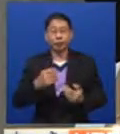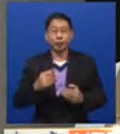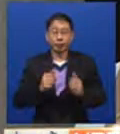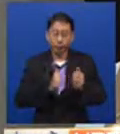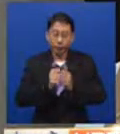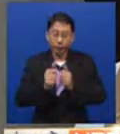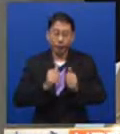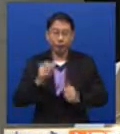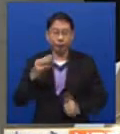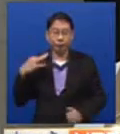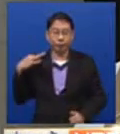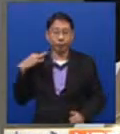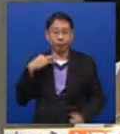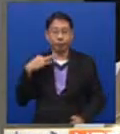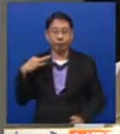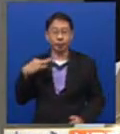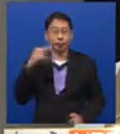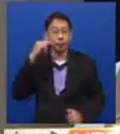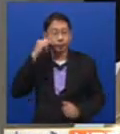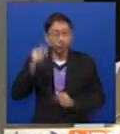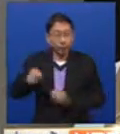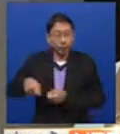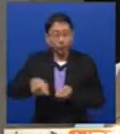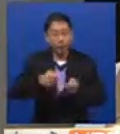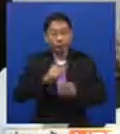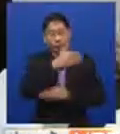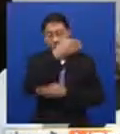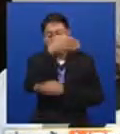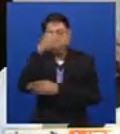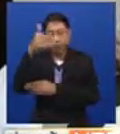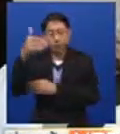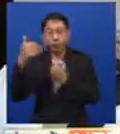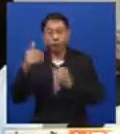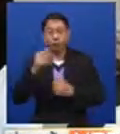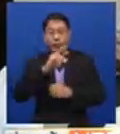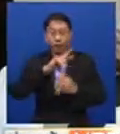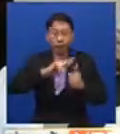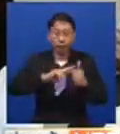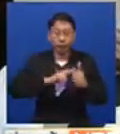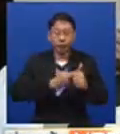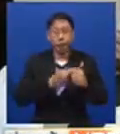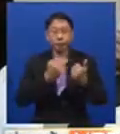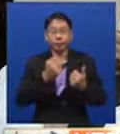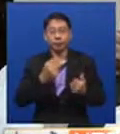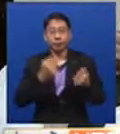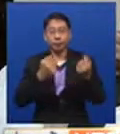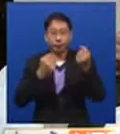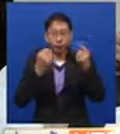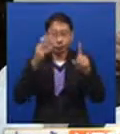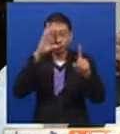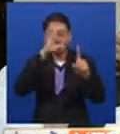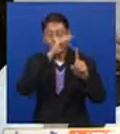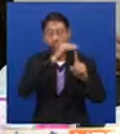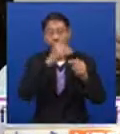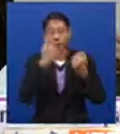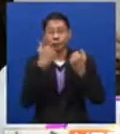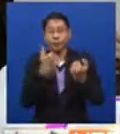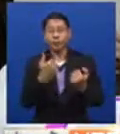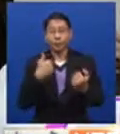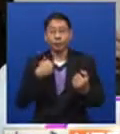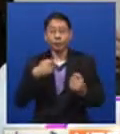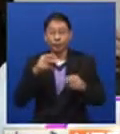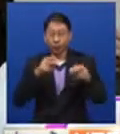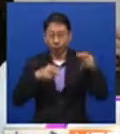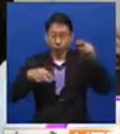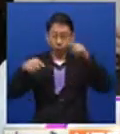เทพีสงกรานต์นานาชาติงานเริ่มตั้งแต่ 11:00นถึง 23:00นนะคะโดยจะมีการตั้งจุดตรวจ